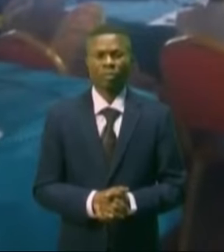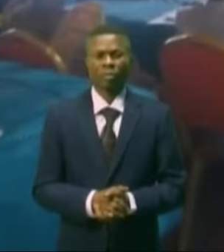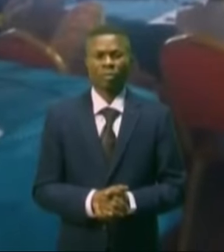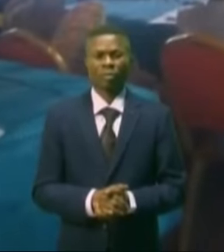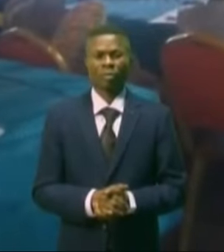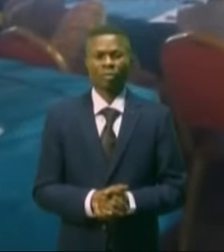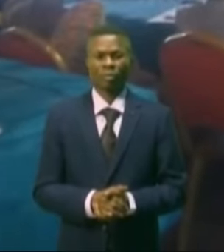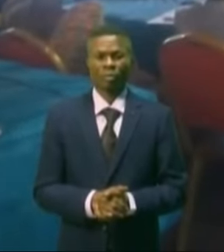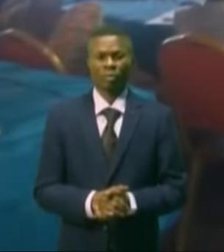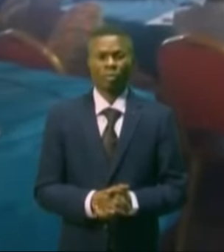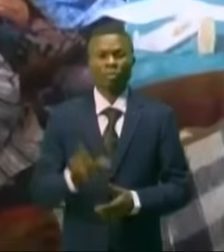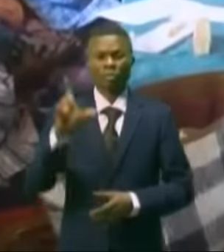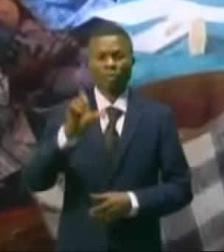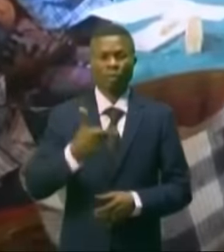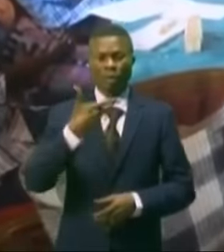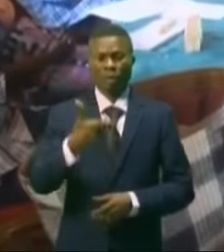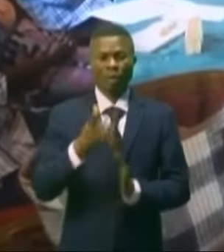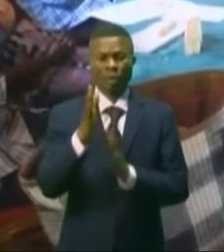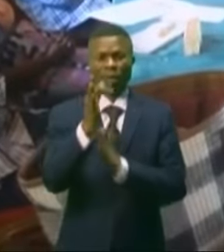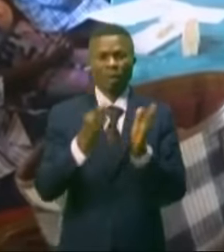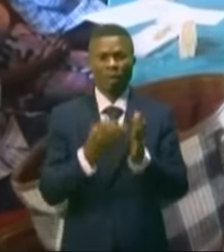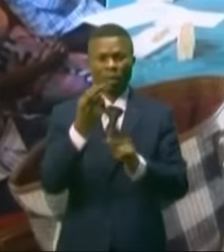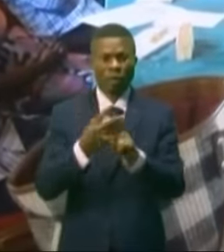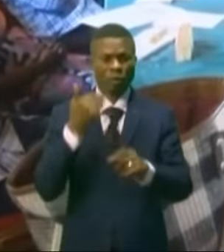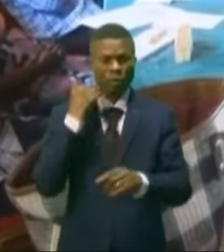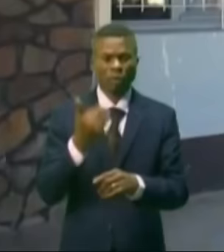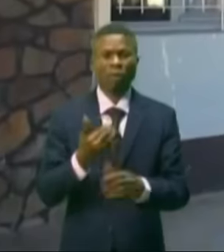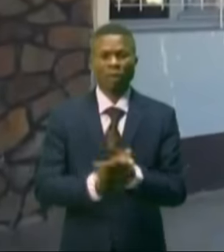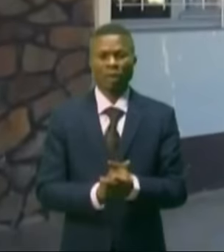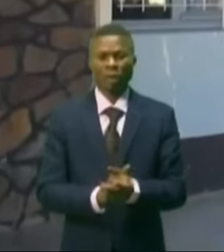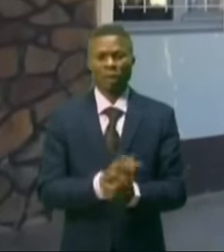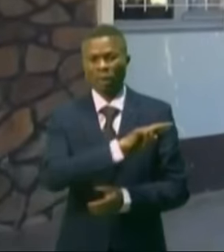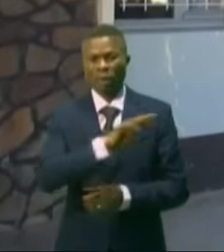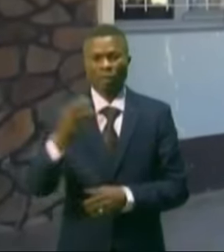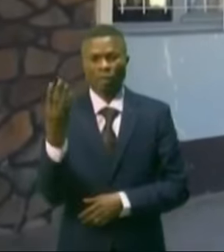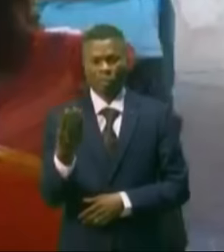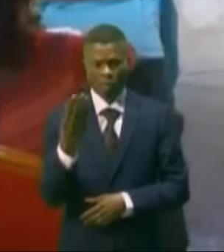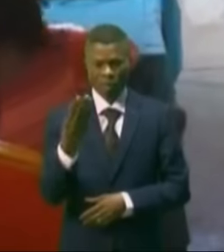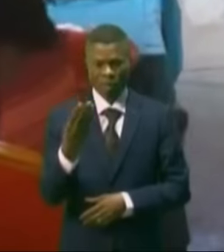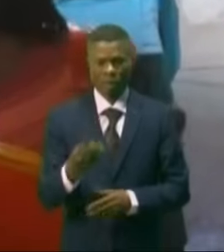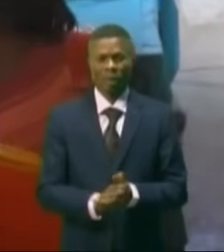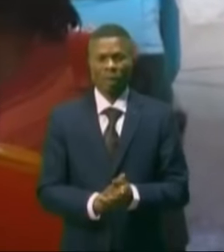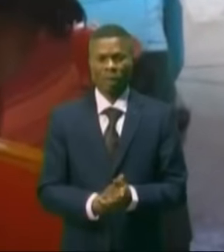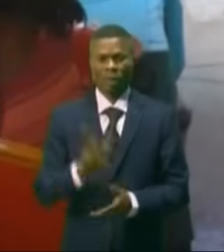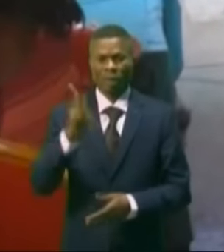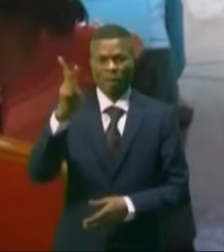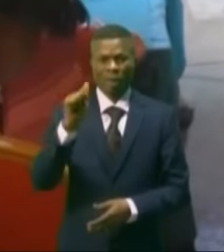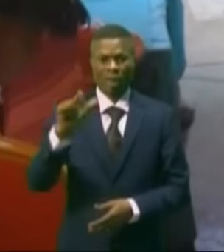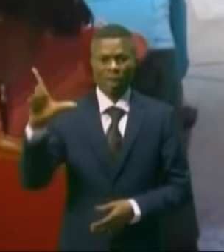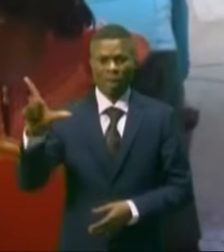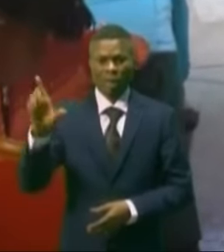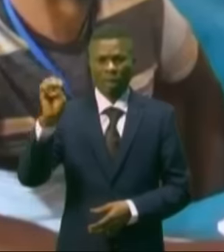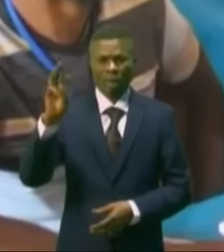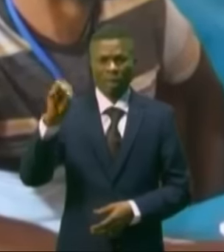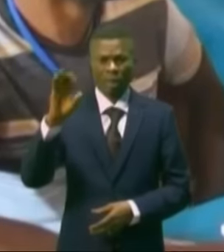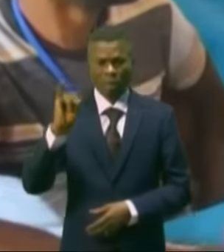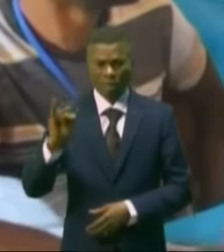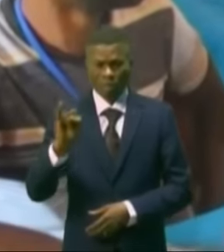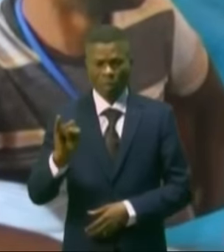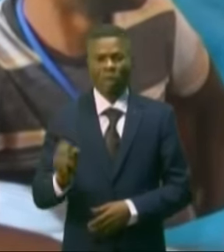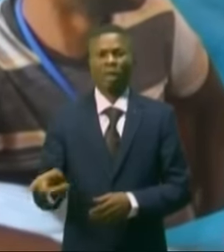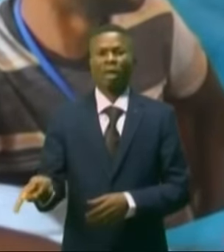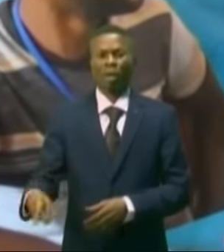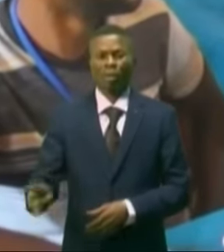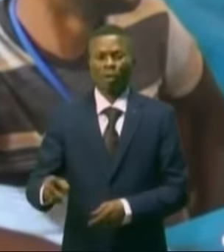Il s'est tenu ce mardi 18 juin 2024 dans la salle des réunions Saint Albert et Victor à Kalemi, chef lieu de la province du Tanganyika, la poursuite d'un